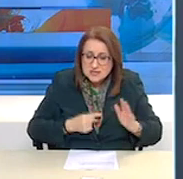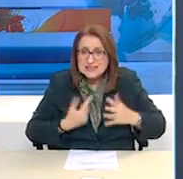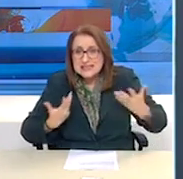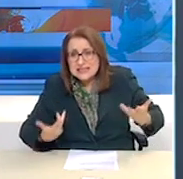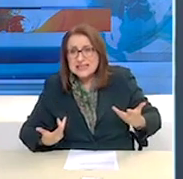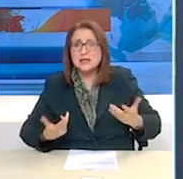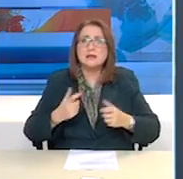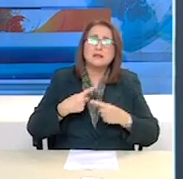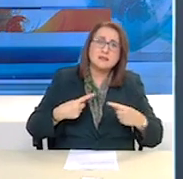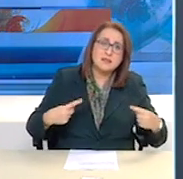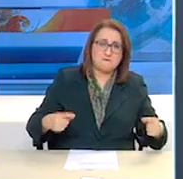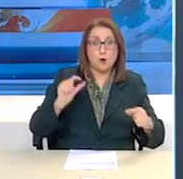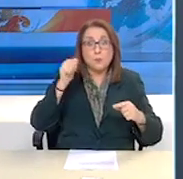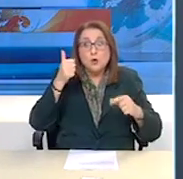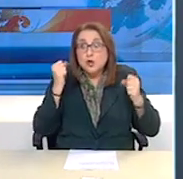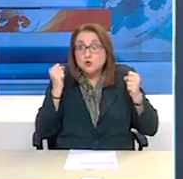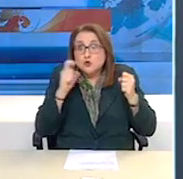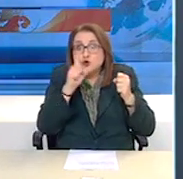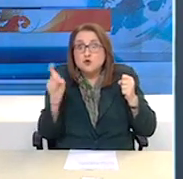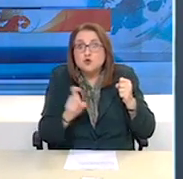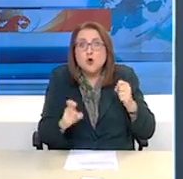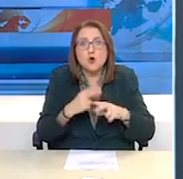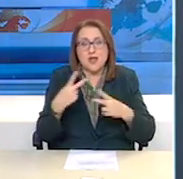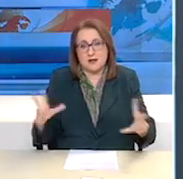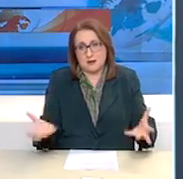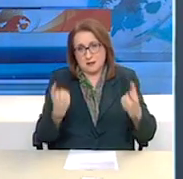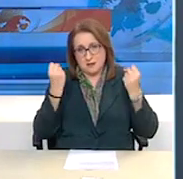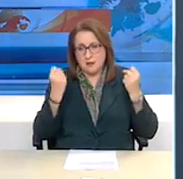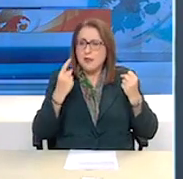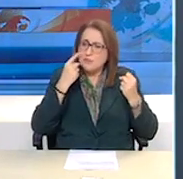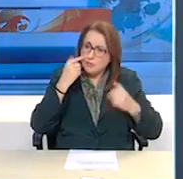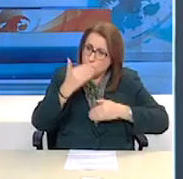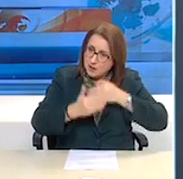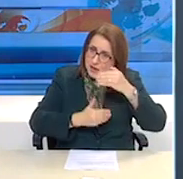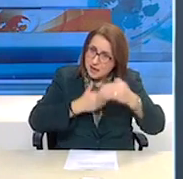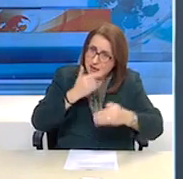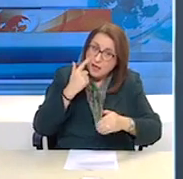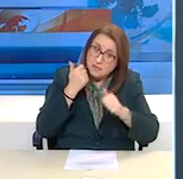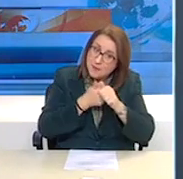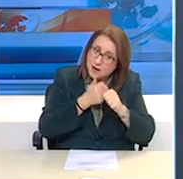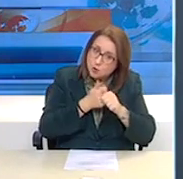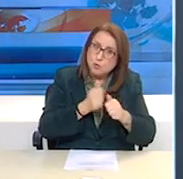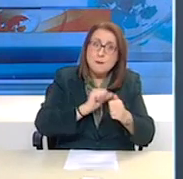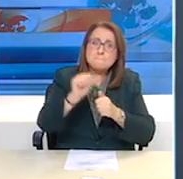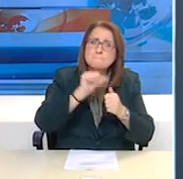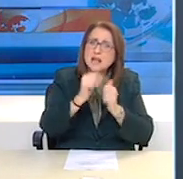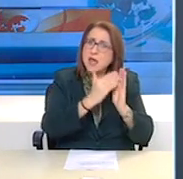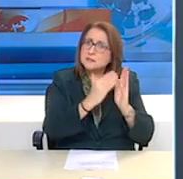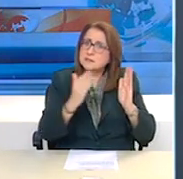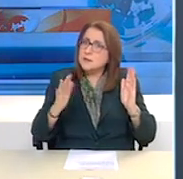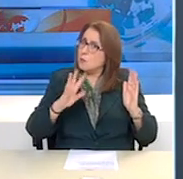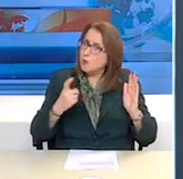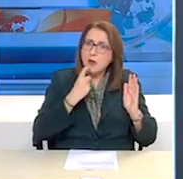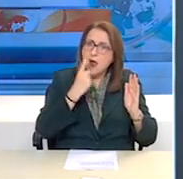Με βάση την επιστημονική μου εμπειρία θα αφορά τα βαρύτερα περιστατικά και τα οποία θα πρέπει να έχουν μια παρακολούθηση τουλάχιστον μερικών μηνών, ίσως και